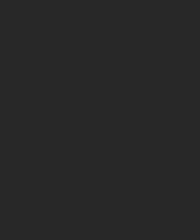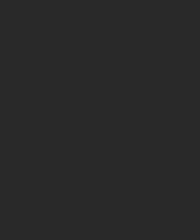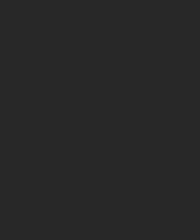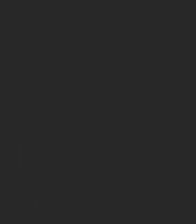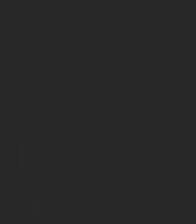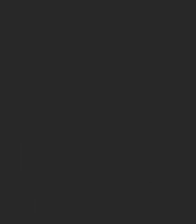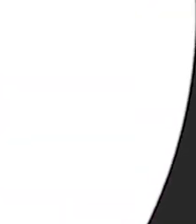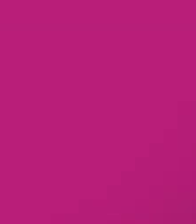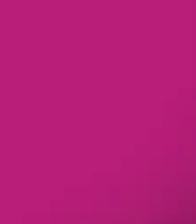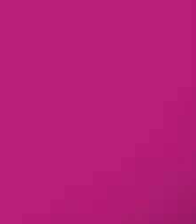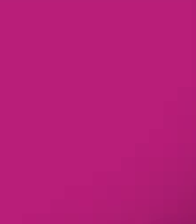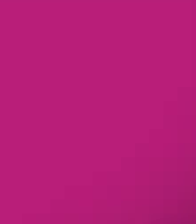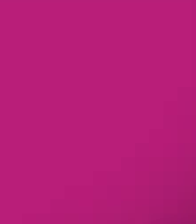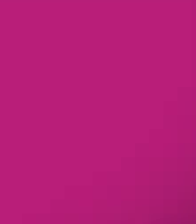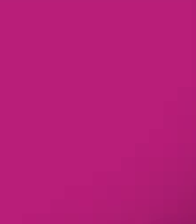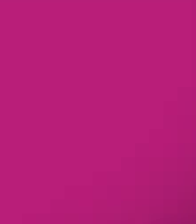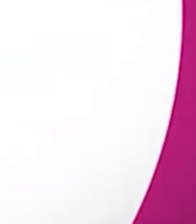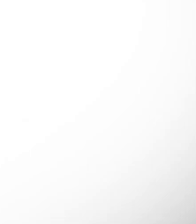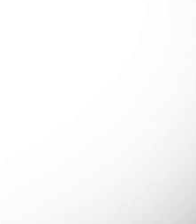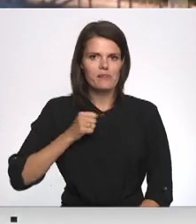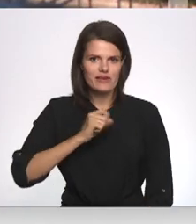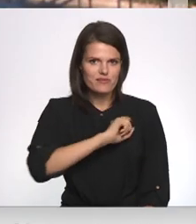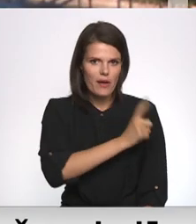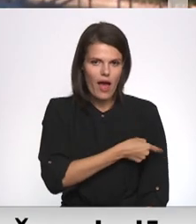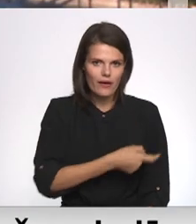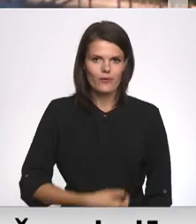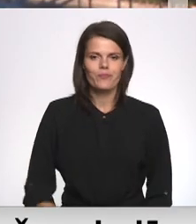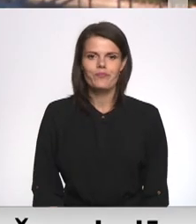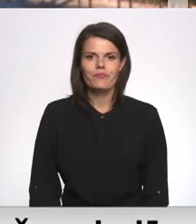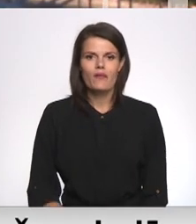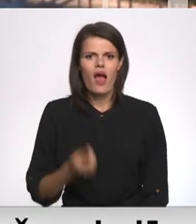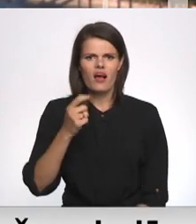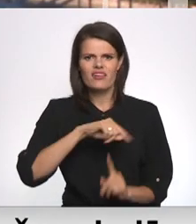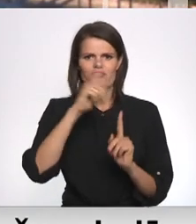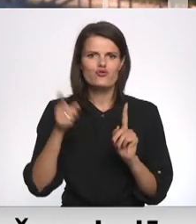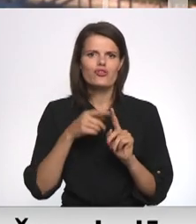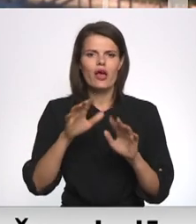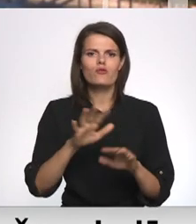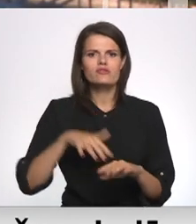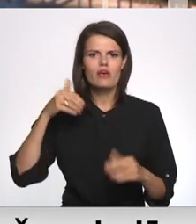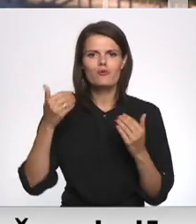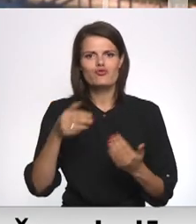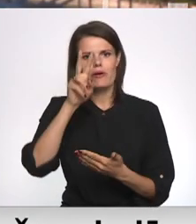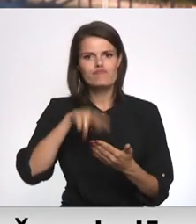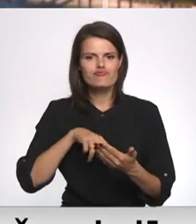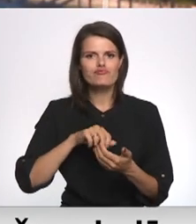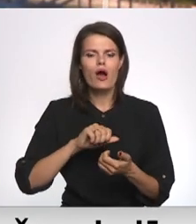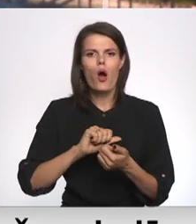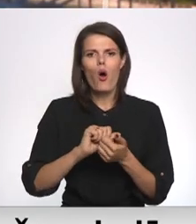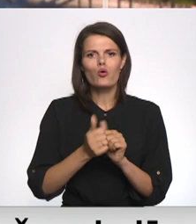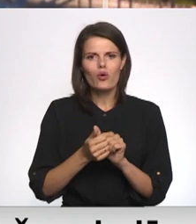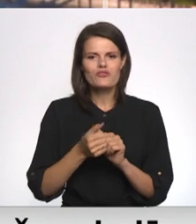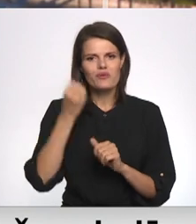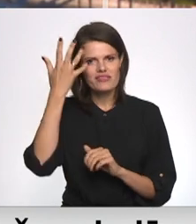Re, viss ēters ir te! Gandrīz visu dienu Saeimā šodien izskatīja grozījumus izglītības likumā,